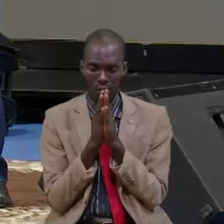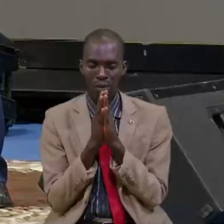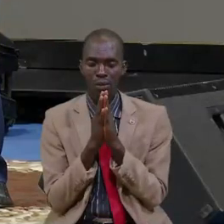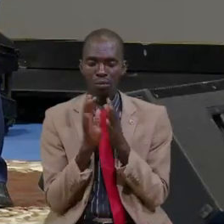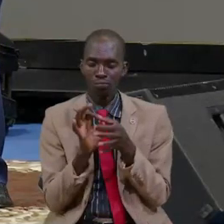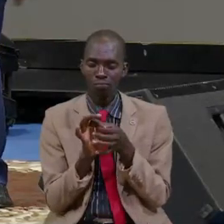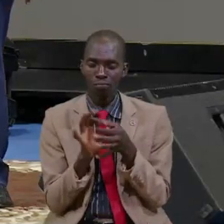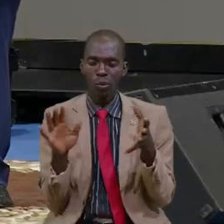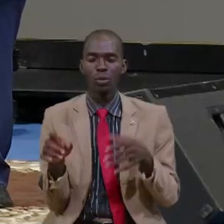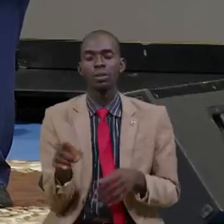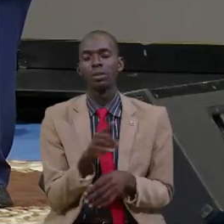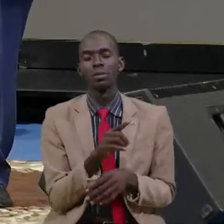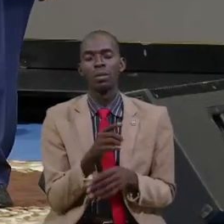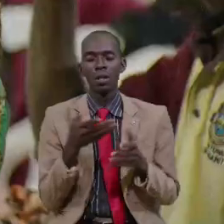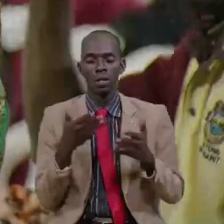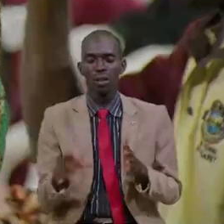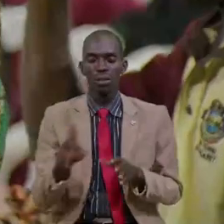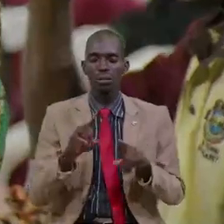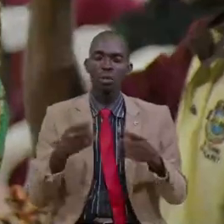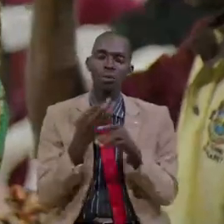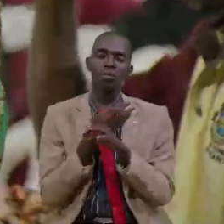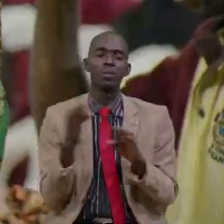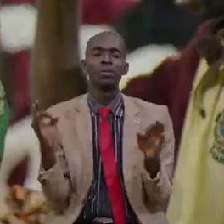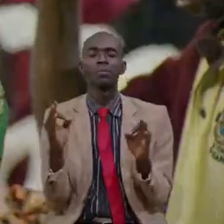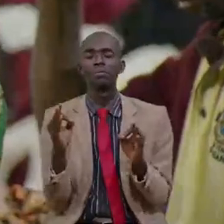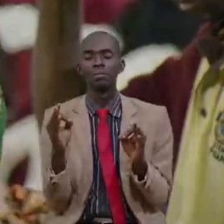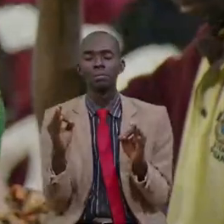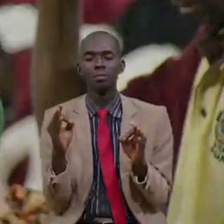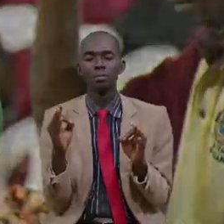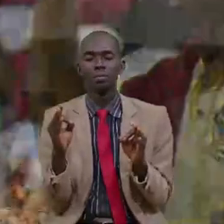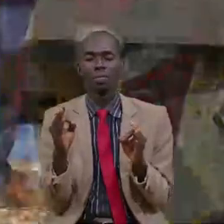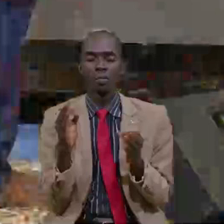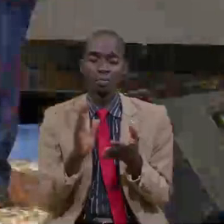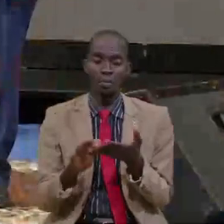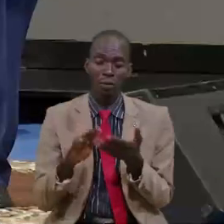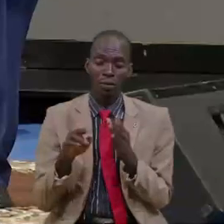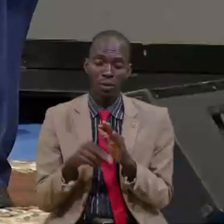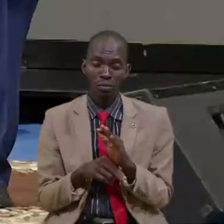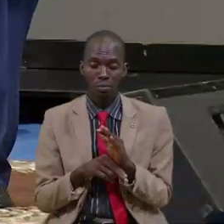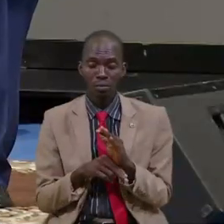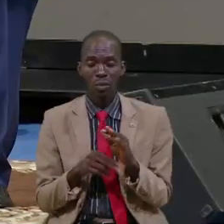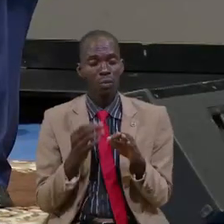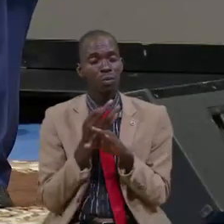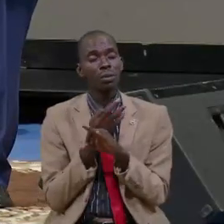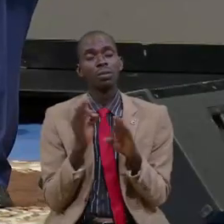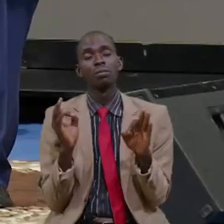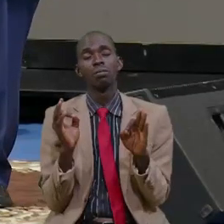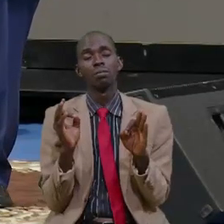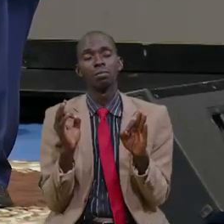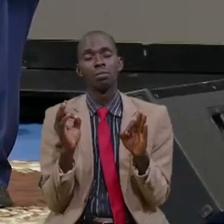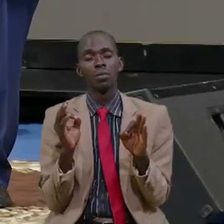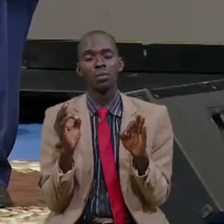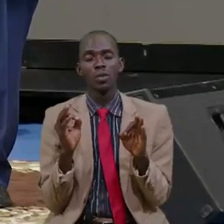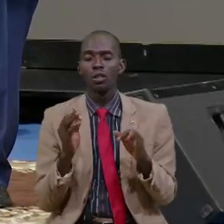prie, délie-les et qu'ils aillent libres. Le pardon, la